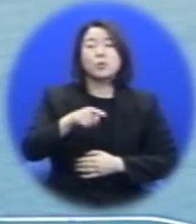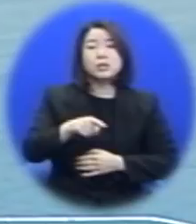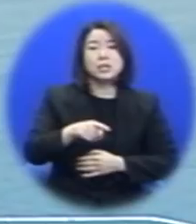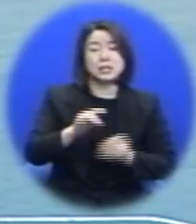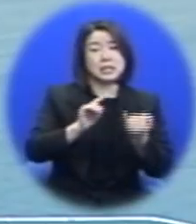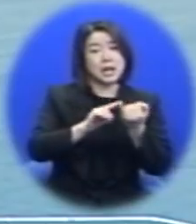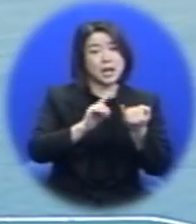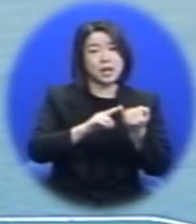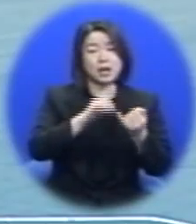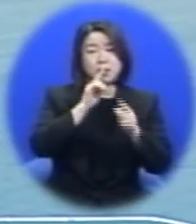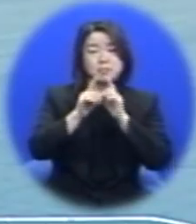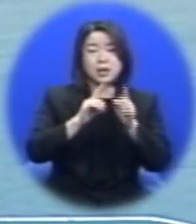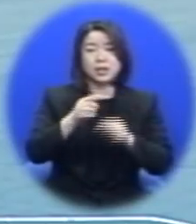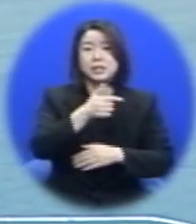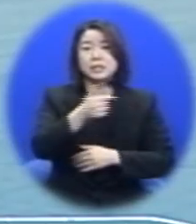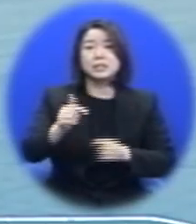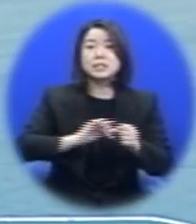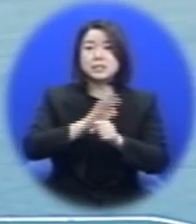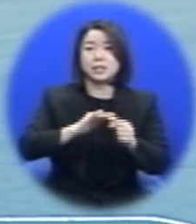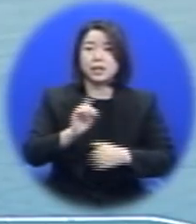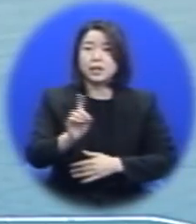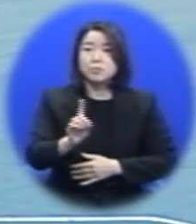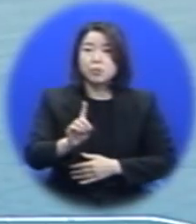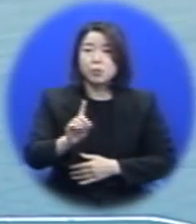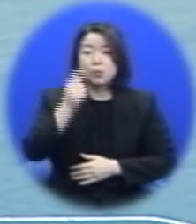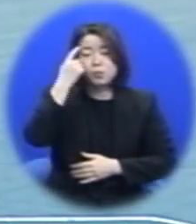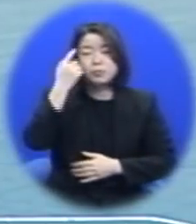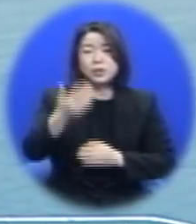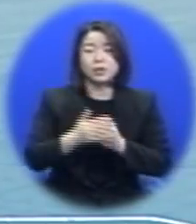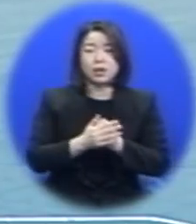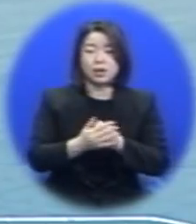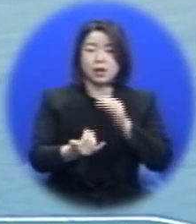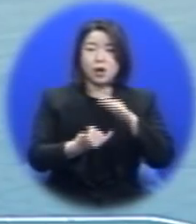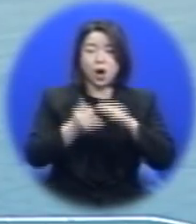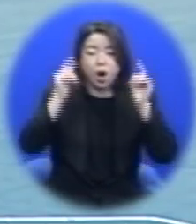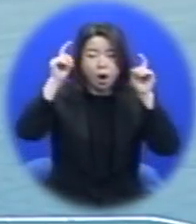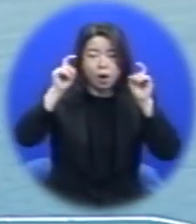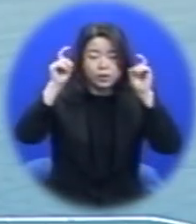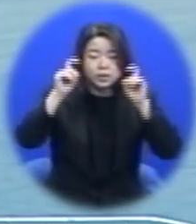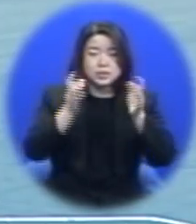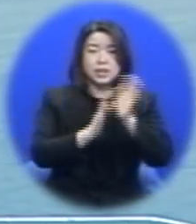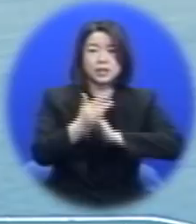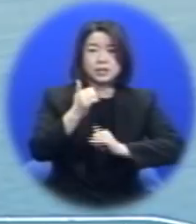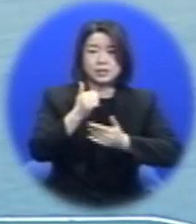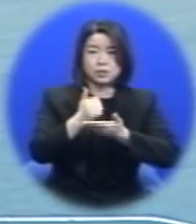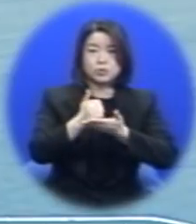에블린이 말하는 그 큰 사랑이 뭡니까? 어린 양 예수님이십니다.